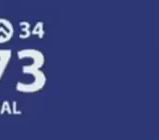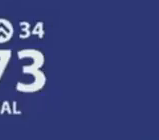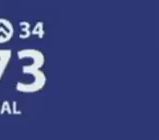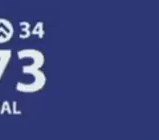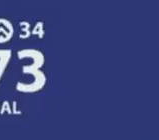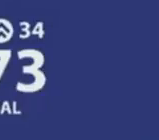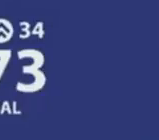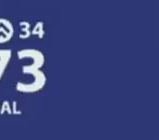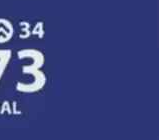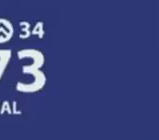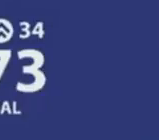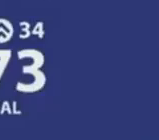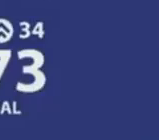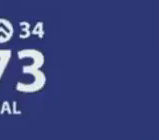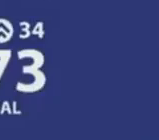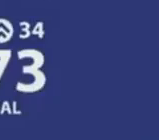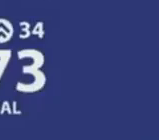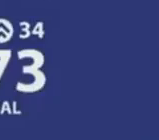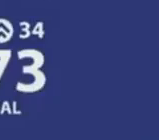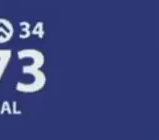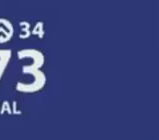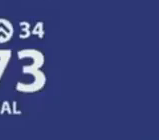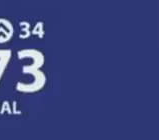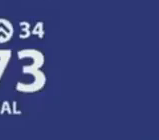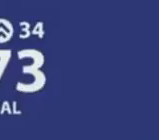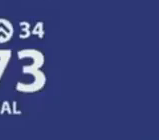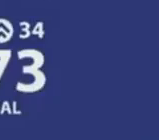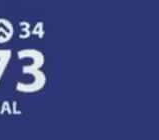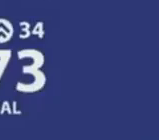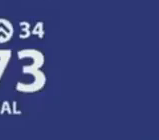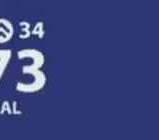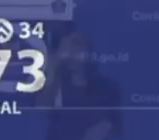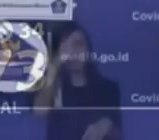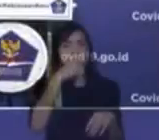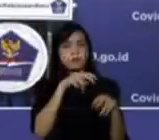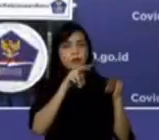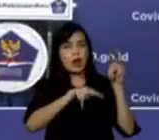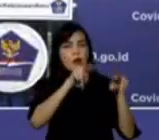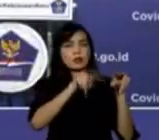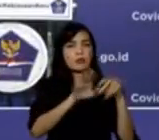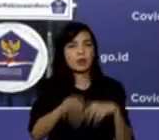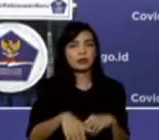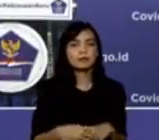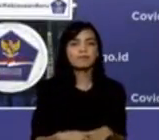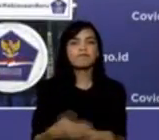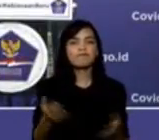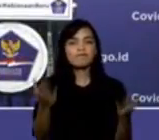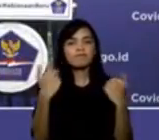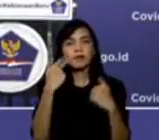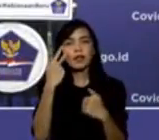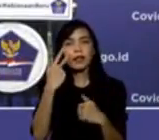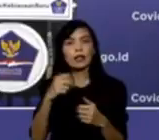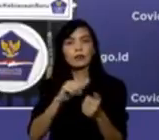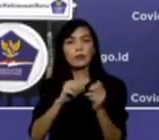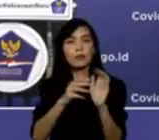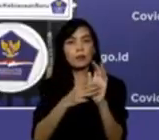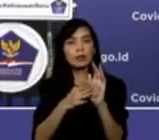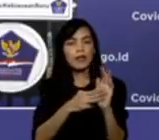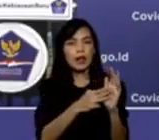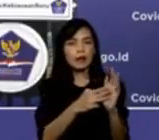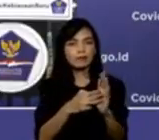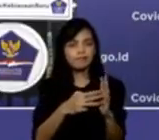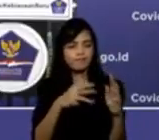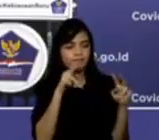13.211 orang pasien dalam pengawasan. Saudara-saudara, mari kita lihat secara keseluruhan permasalahan